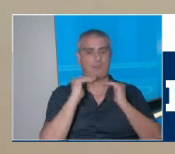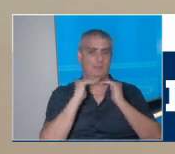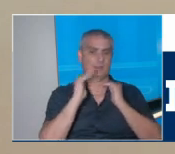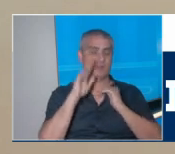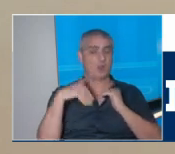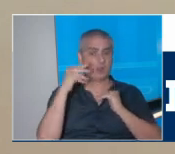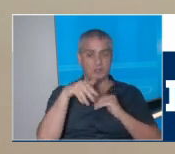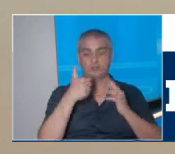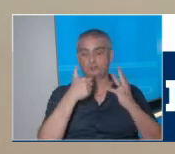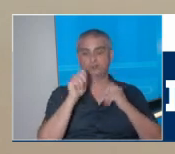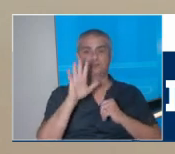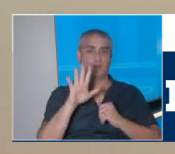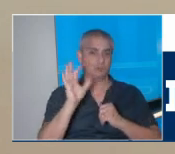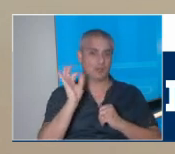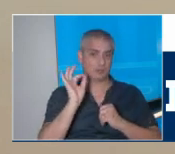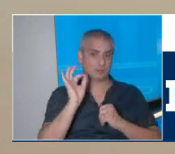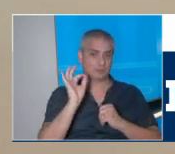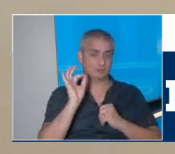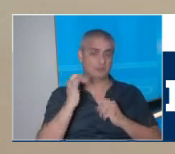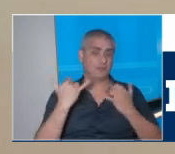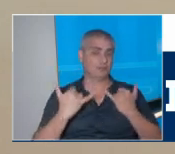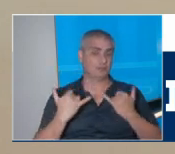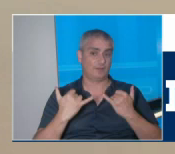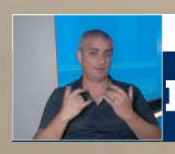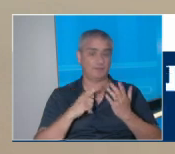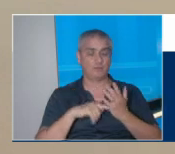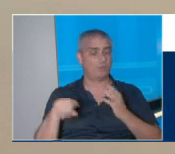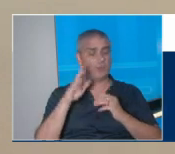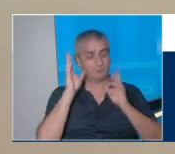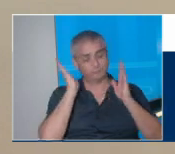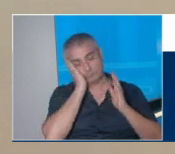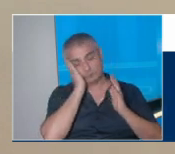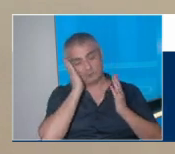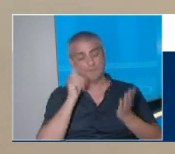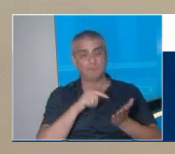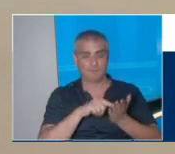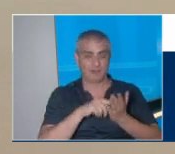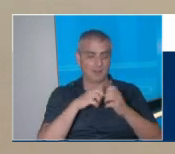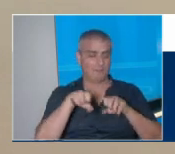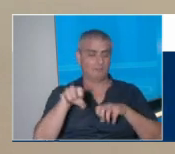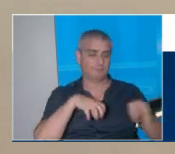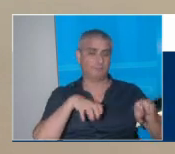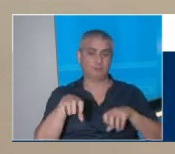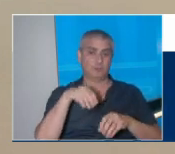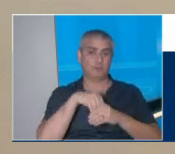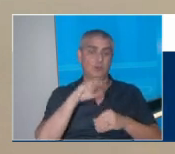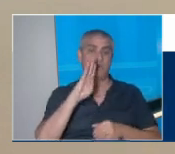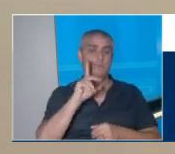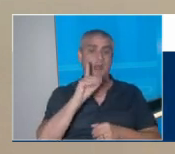יכול להגיע גם ל-65%. כרגע התרדמת שהייתה היא בגלל הפיצול שהיה